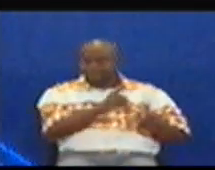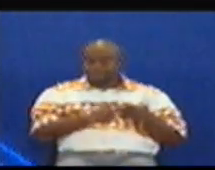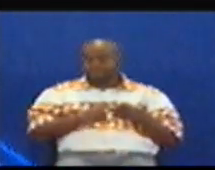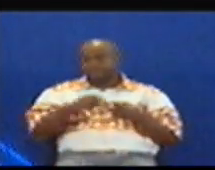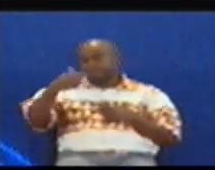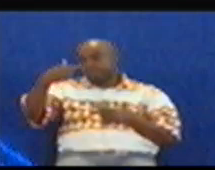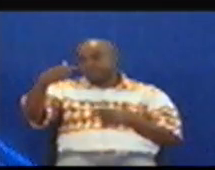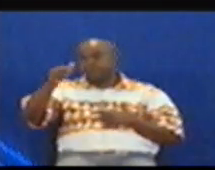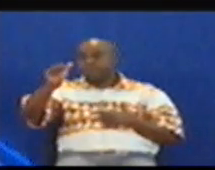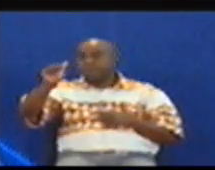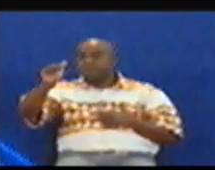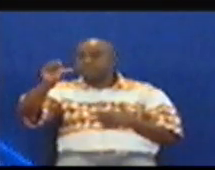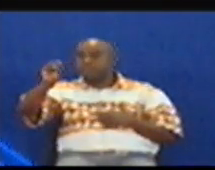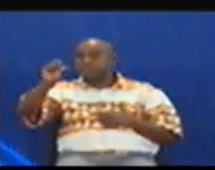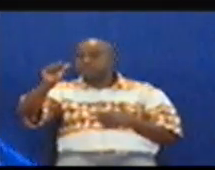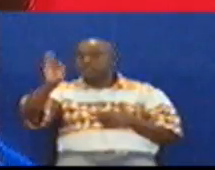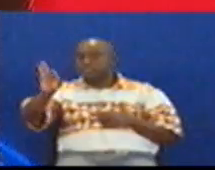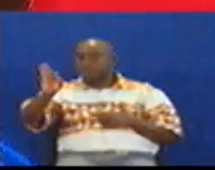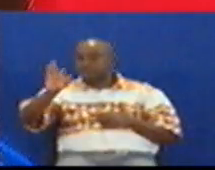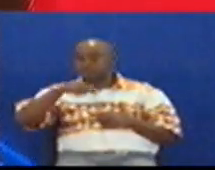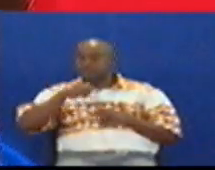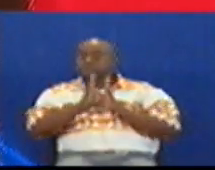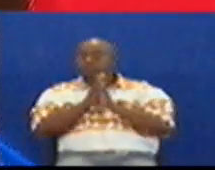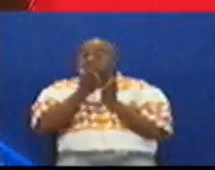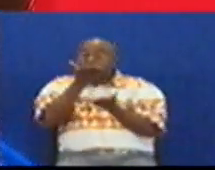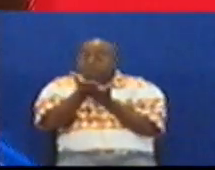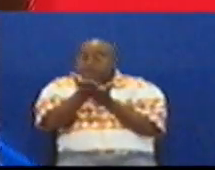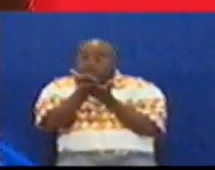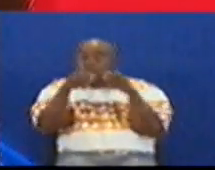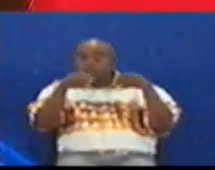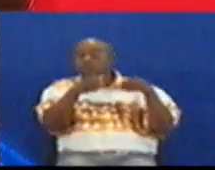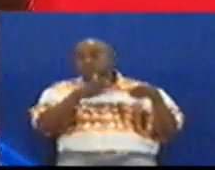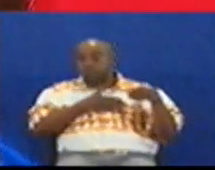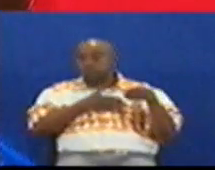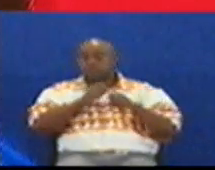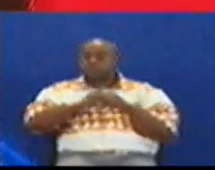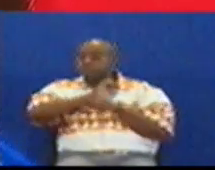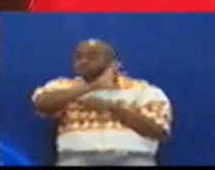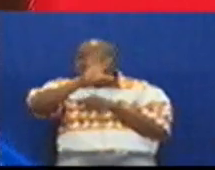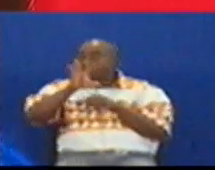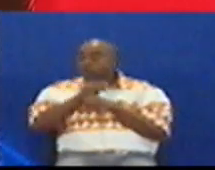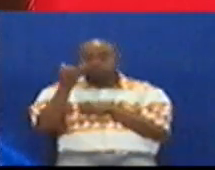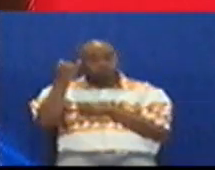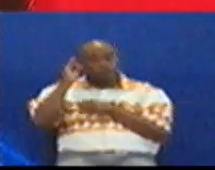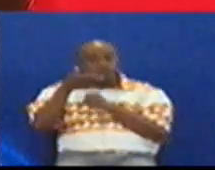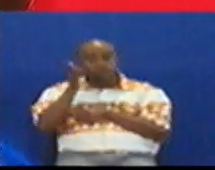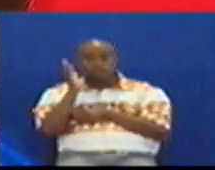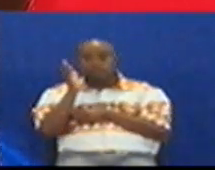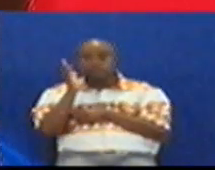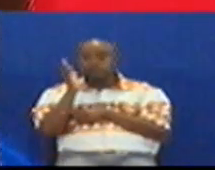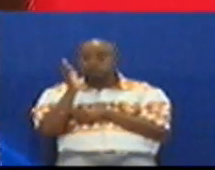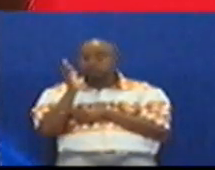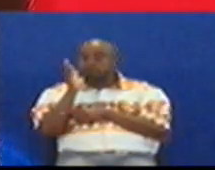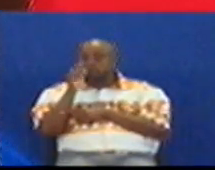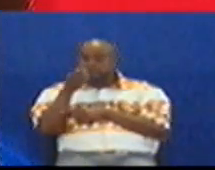Mheshimiwa Spika, kwanza nishukuru mapendekezo ya kamati yetu. Katika kipindi chote tulikuwa tukishauri serikali